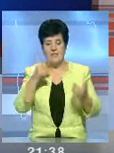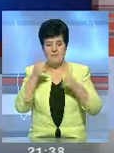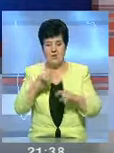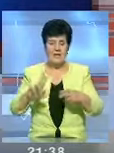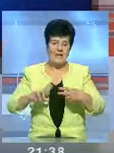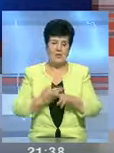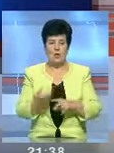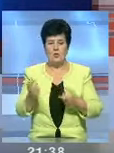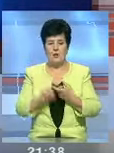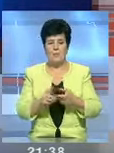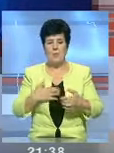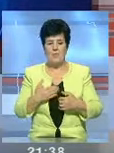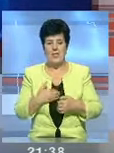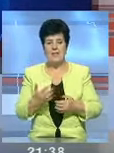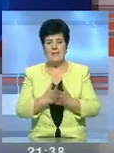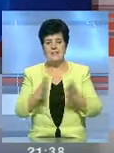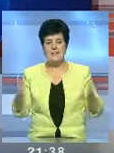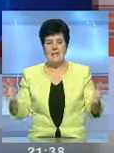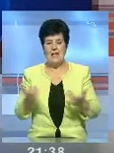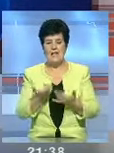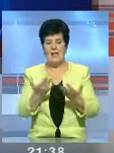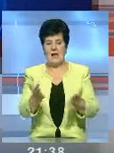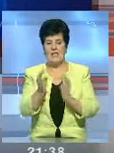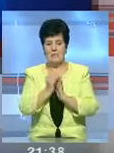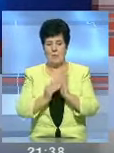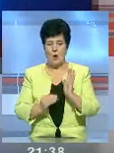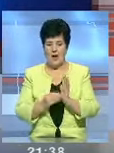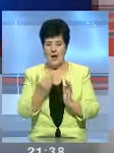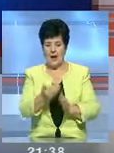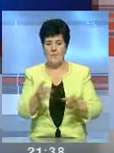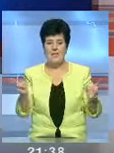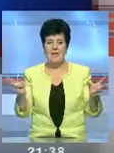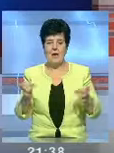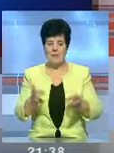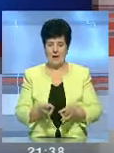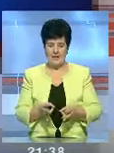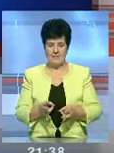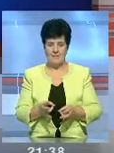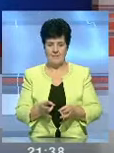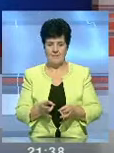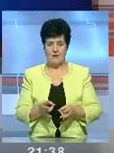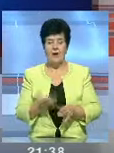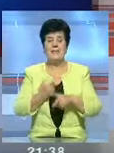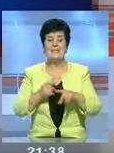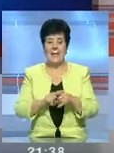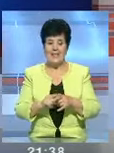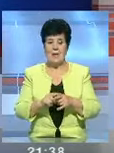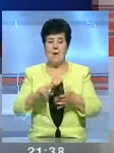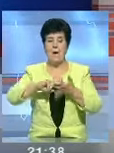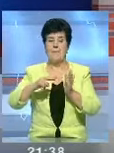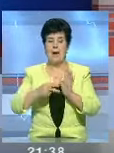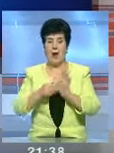меня целый ряд программ, необходимых, но никто с этими программами, я к ним